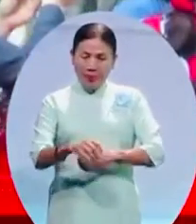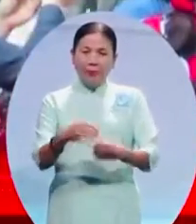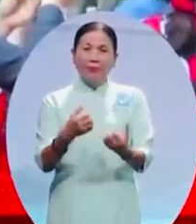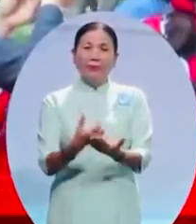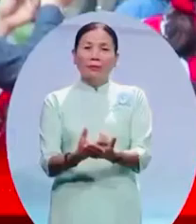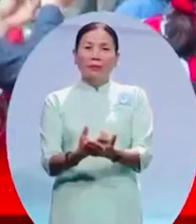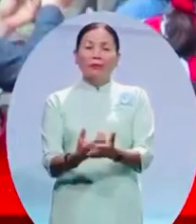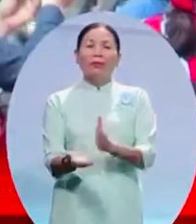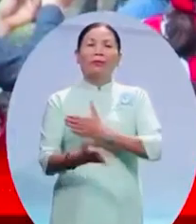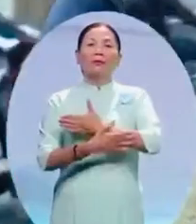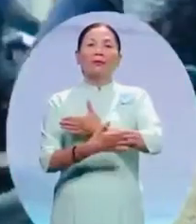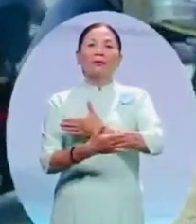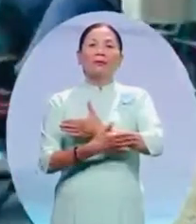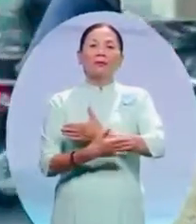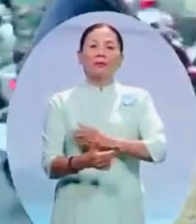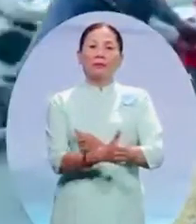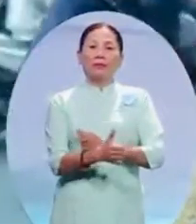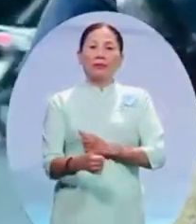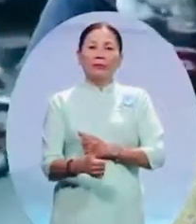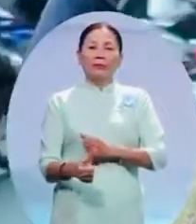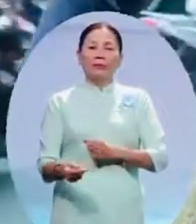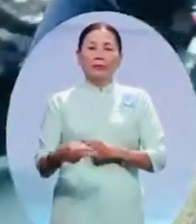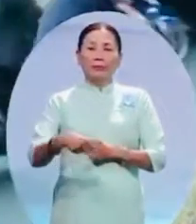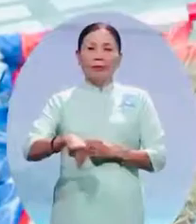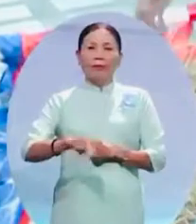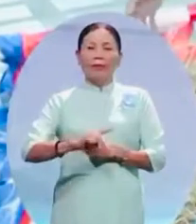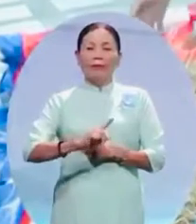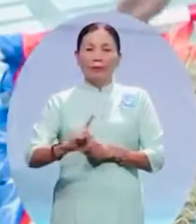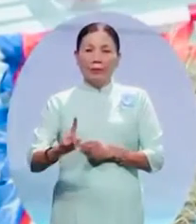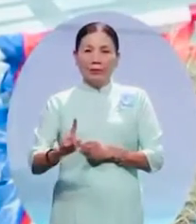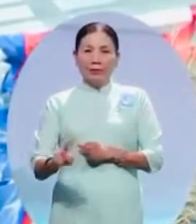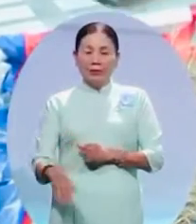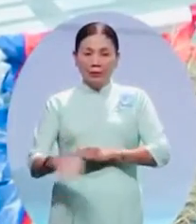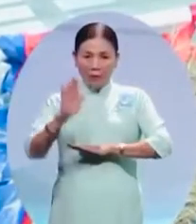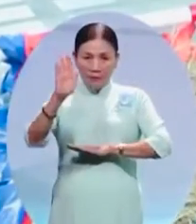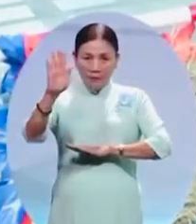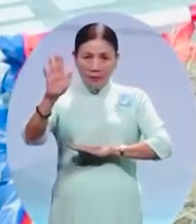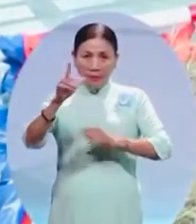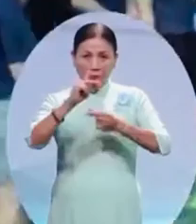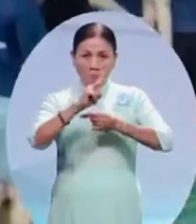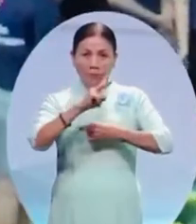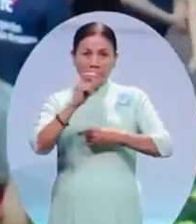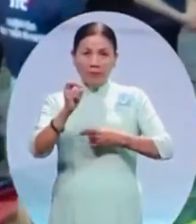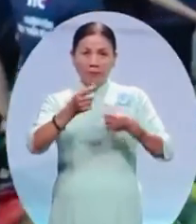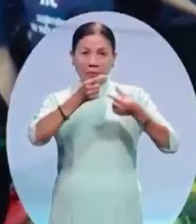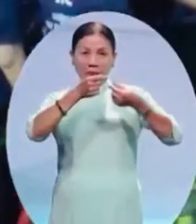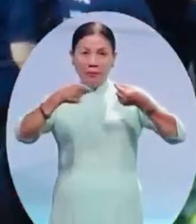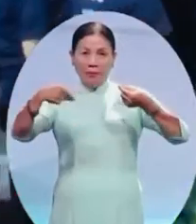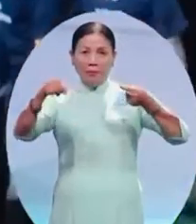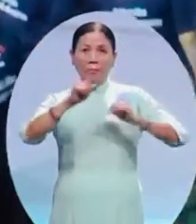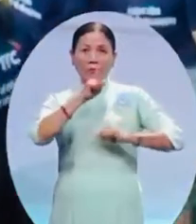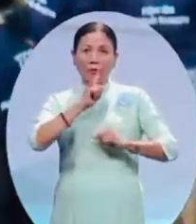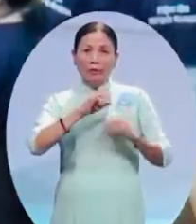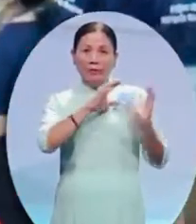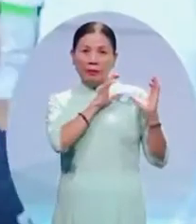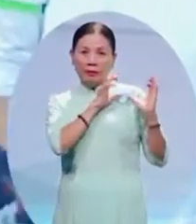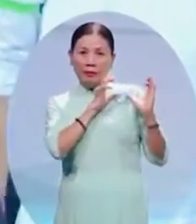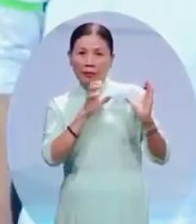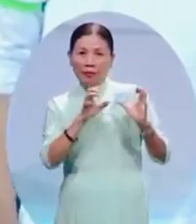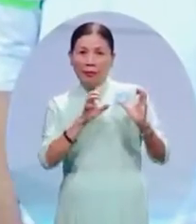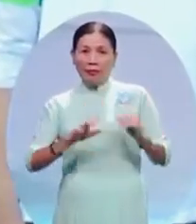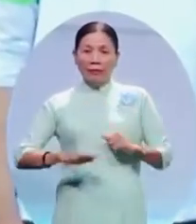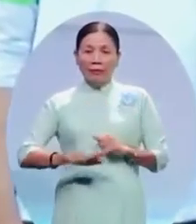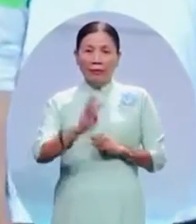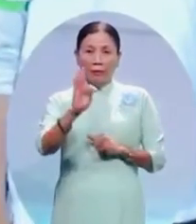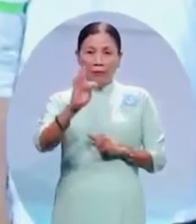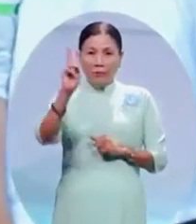mà cứu trợ cho bà con nông dân. Trước mắt, 20 tấn dưa hấu đầu tiên đã được vận chuyển từ Gia Lai đến tập đoàn TTC. Dự kiến